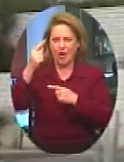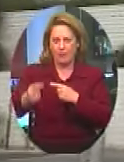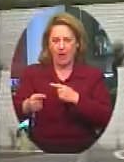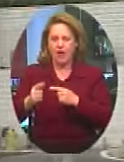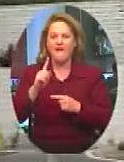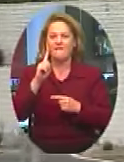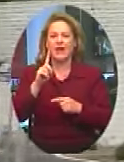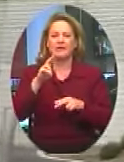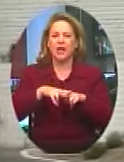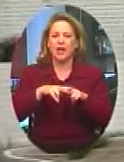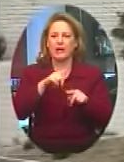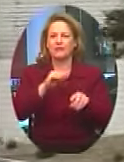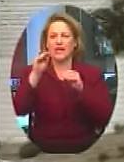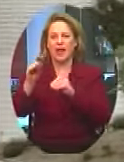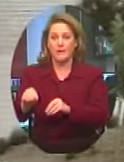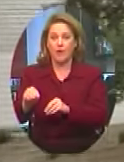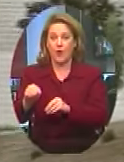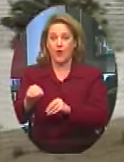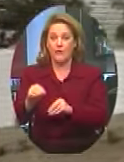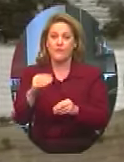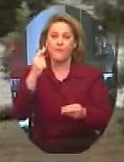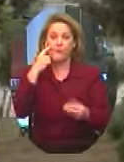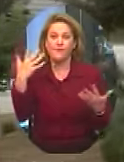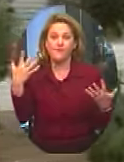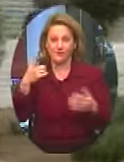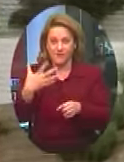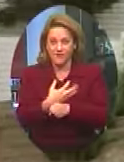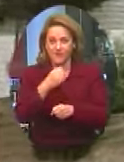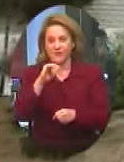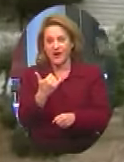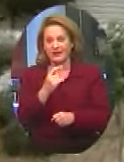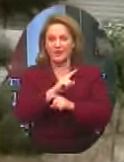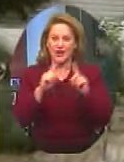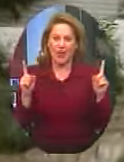יעבור הכדור למגרש הבא, האם מתווה הגז עובר את מבחן בגץ.